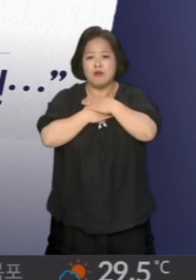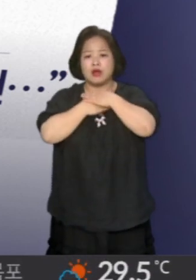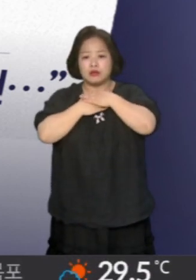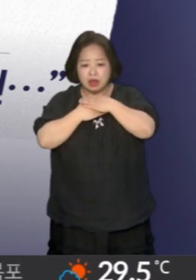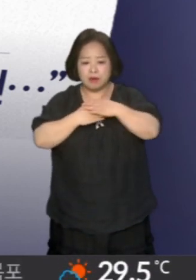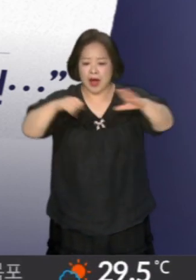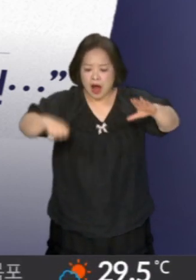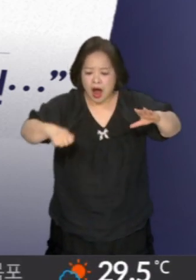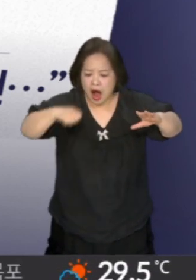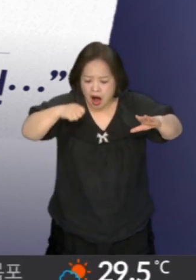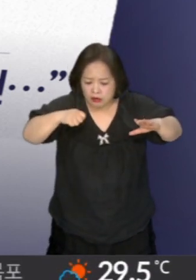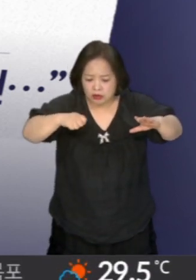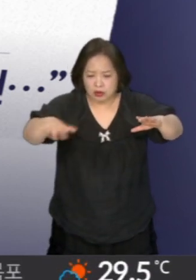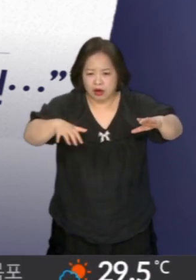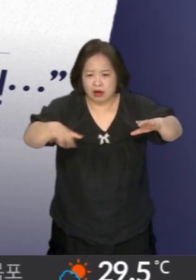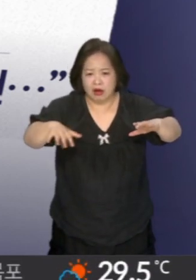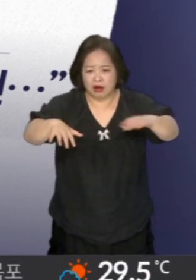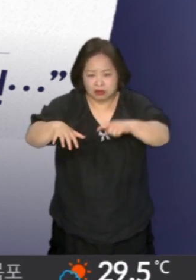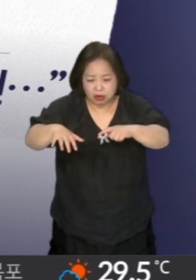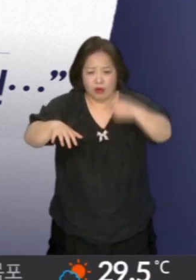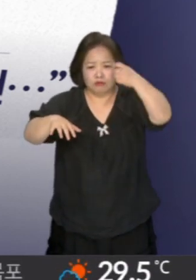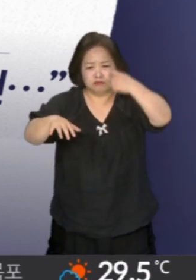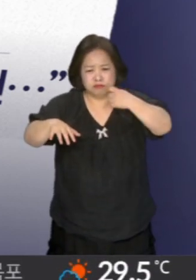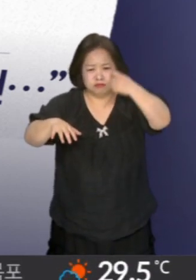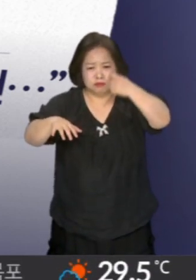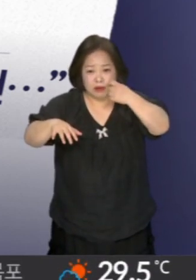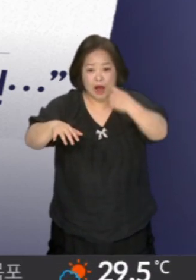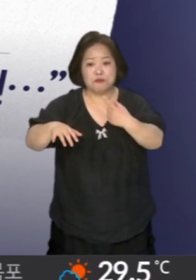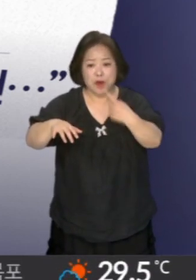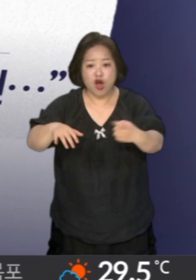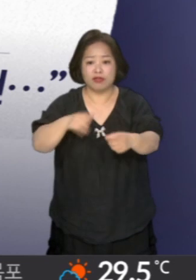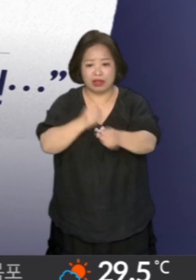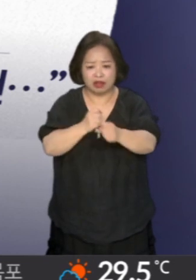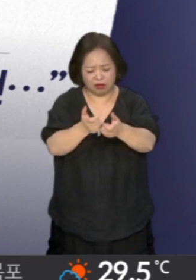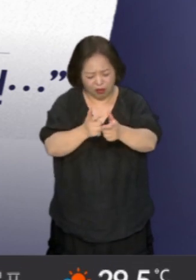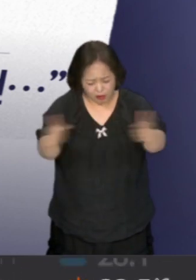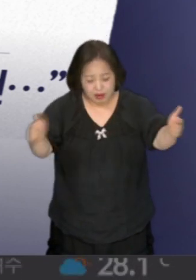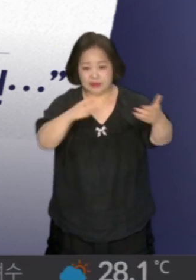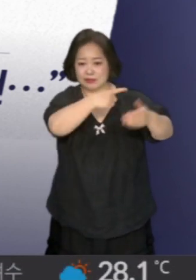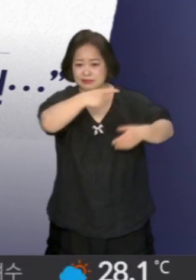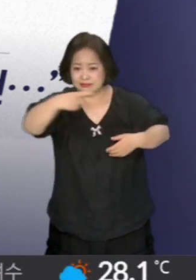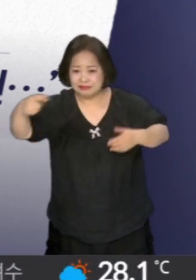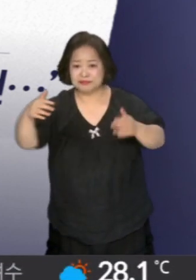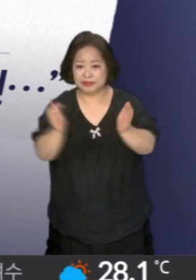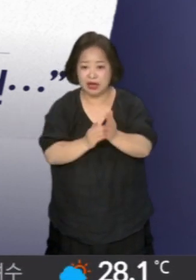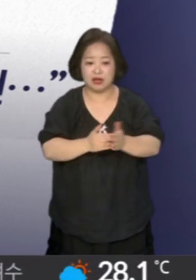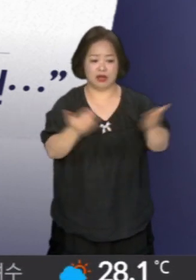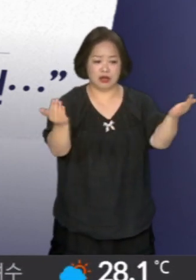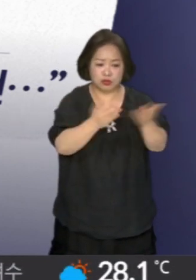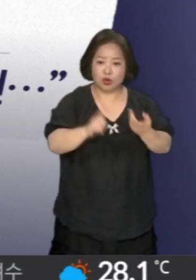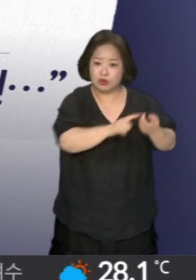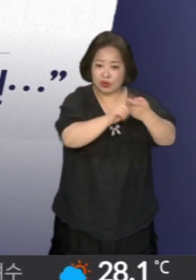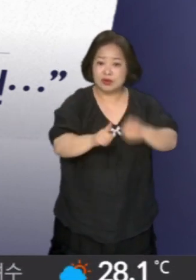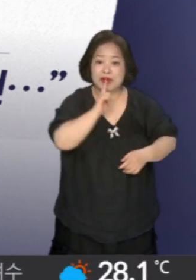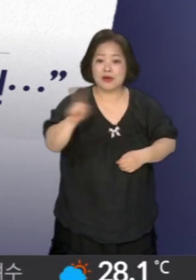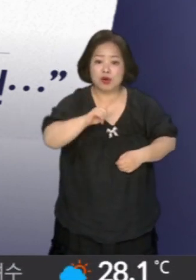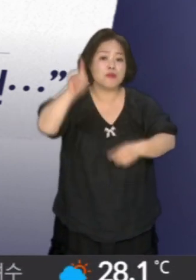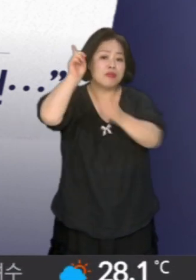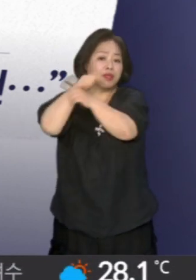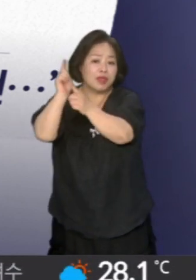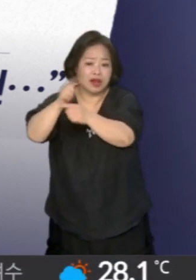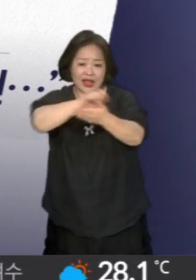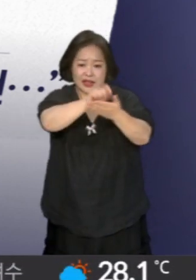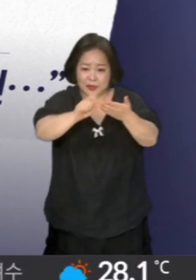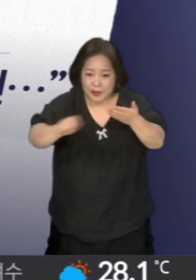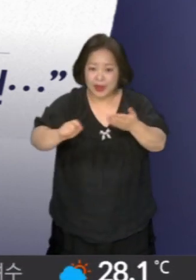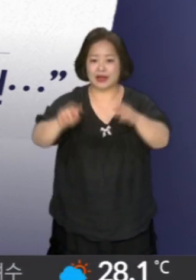손이 떨리고 눈물이 흐를 뻔했다 등 복잡한 심경이 적혔습니다. 노조 측은 일기장에 기재된 난리라는